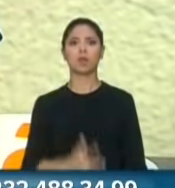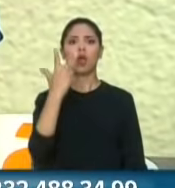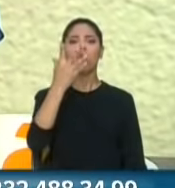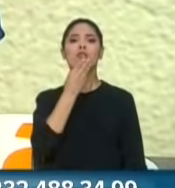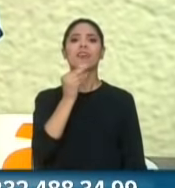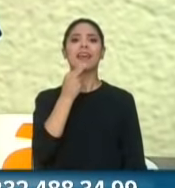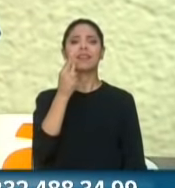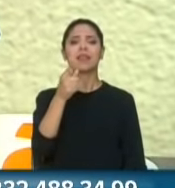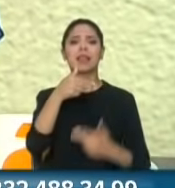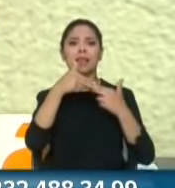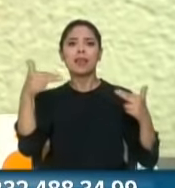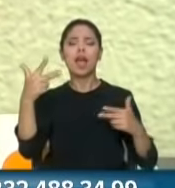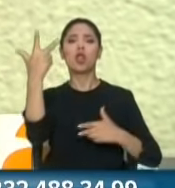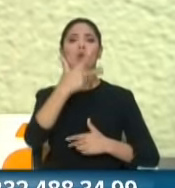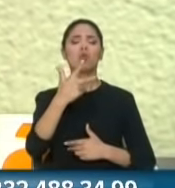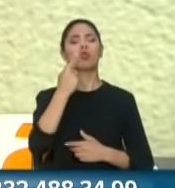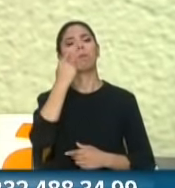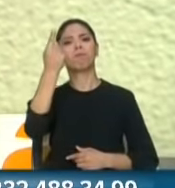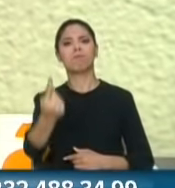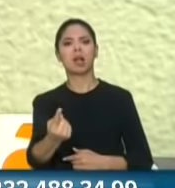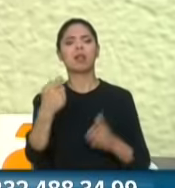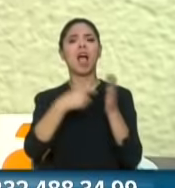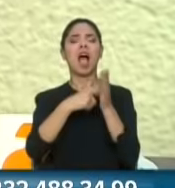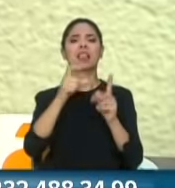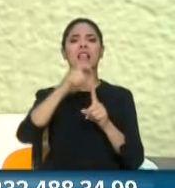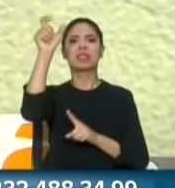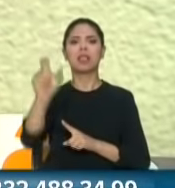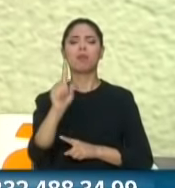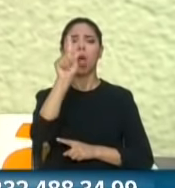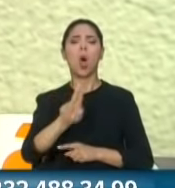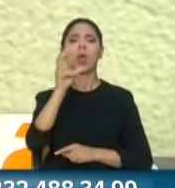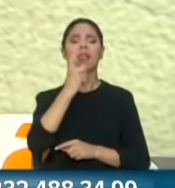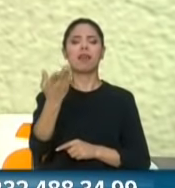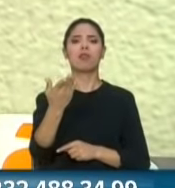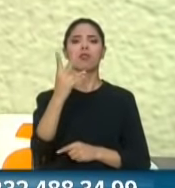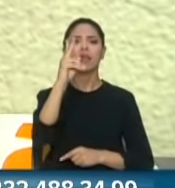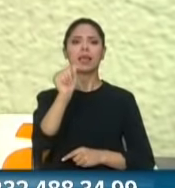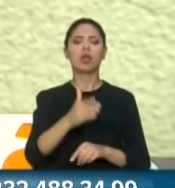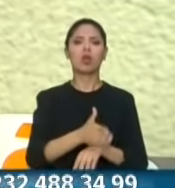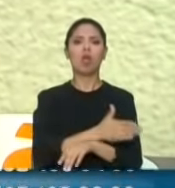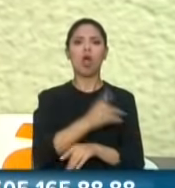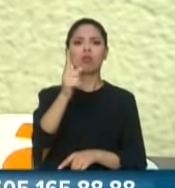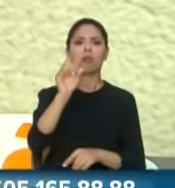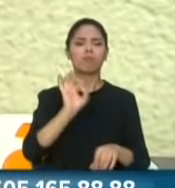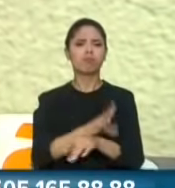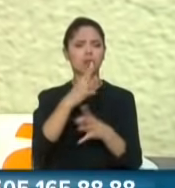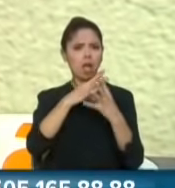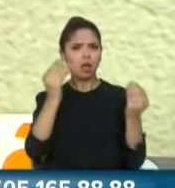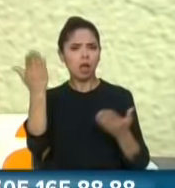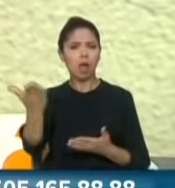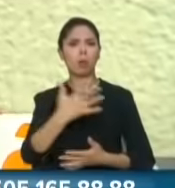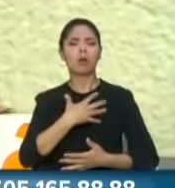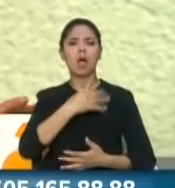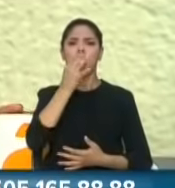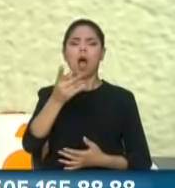Üç genç kızın öyküsünden üçüncüsünde sıra. Adı Damla, daha 17 yaşında. Damla iki gün önce bir anda ortalıktan